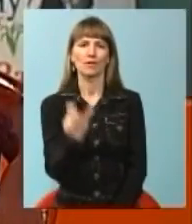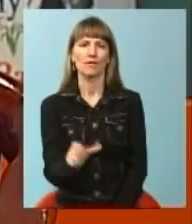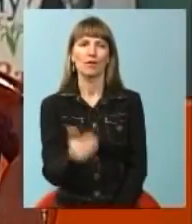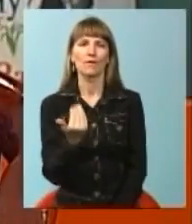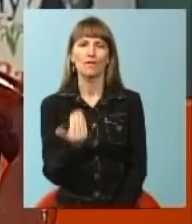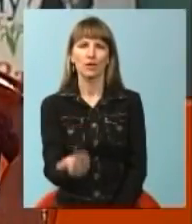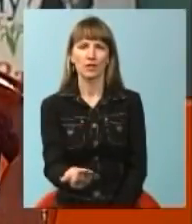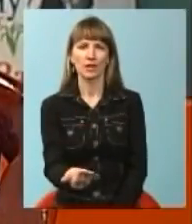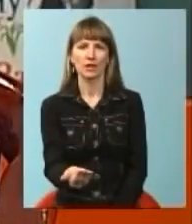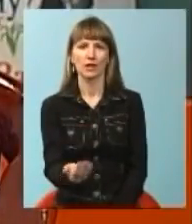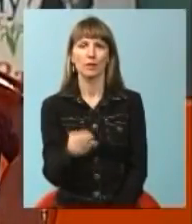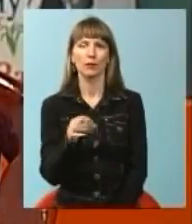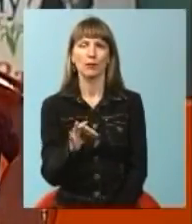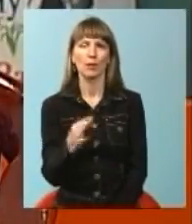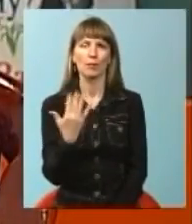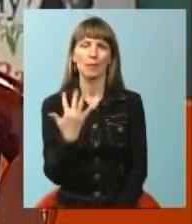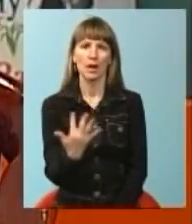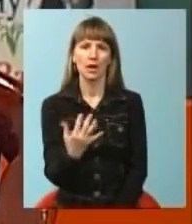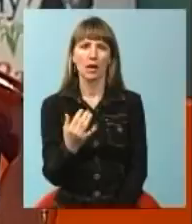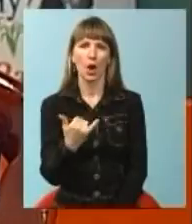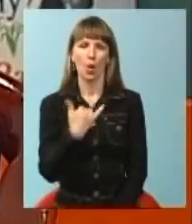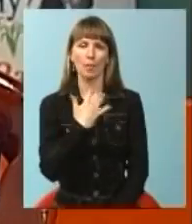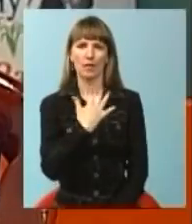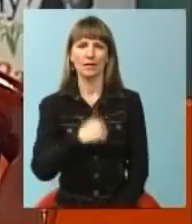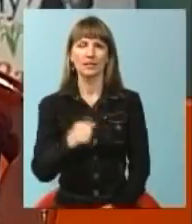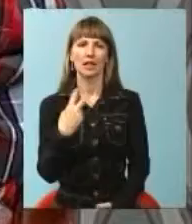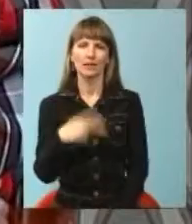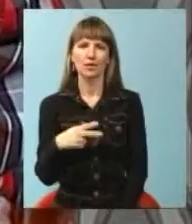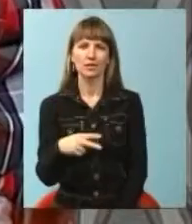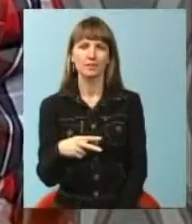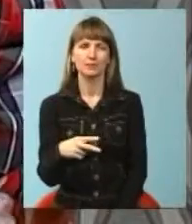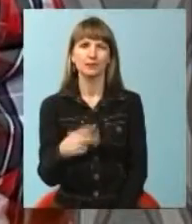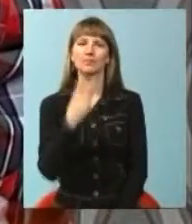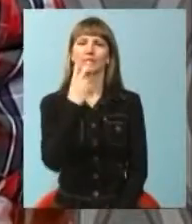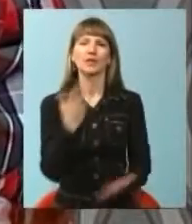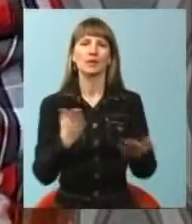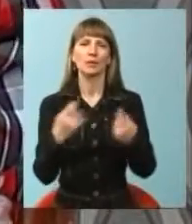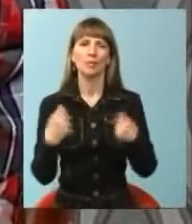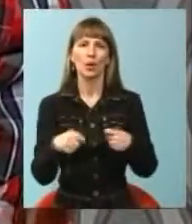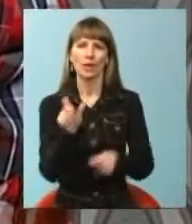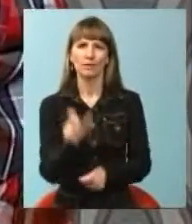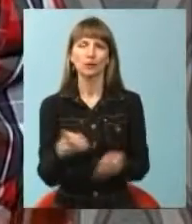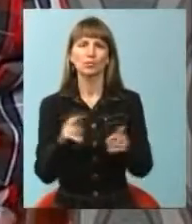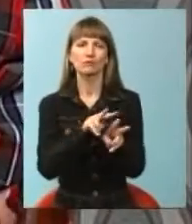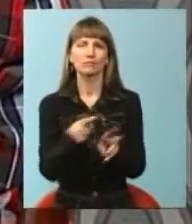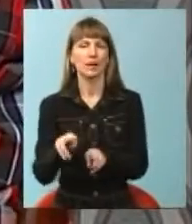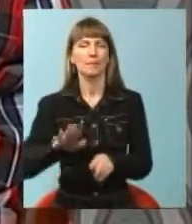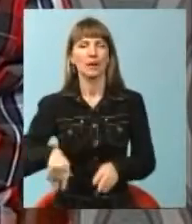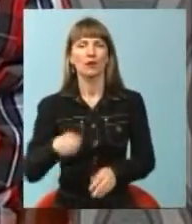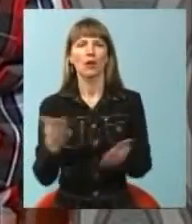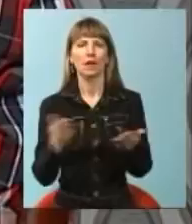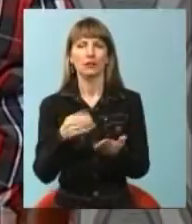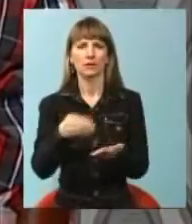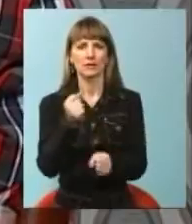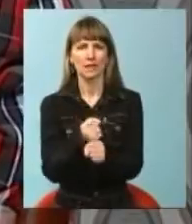по 5, а в мене взяли 20. Ну, от бачиш, які продавці. Іноді треба пильнувати після того, як